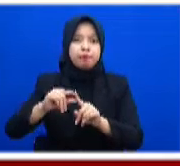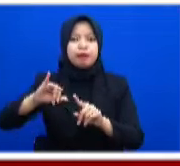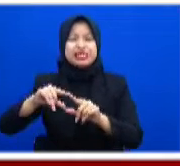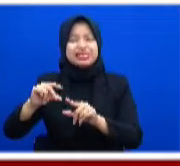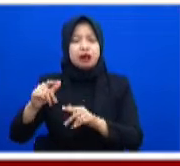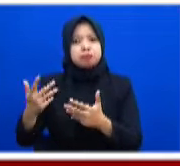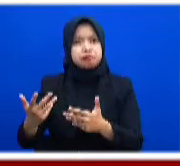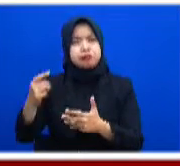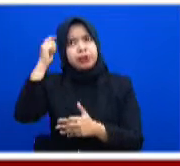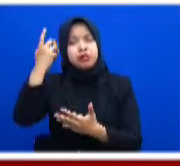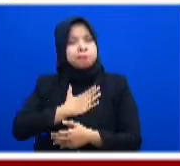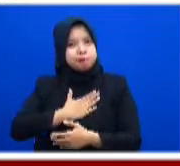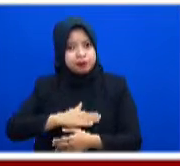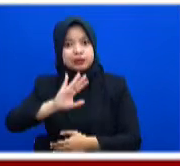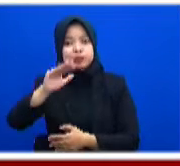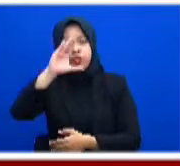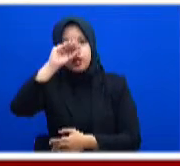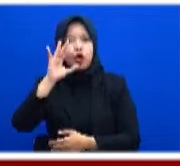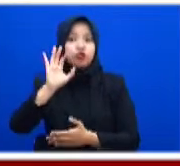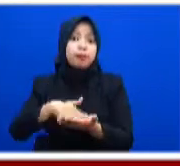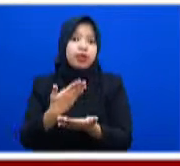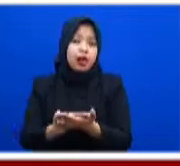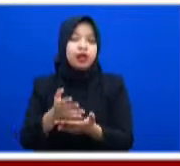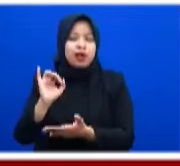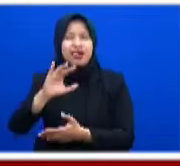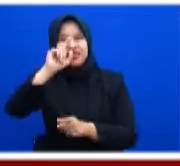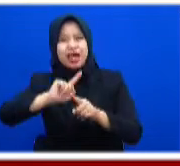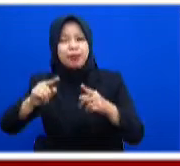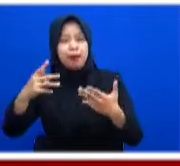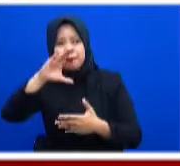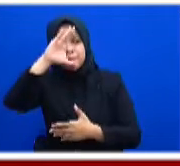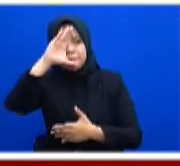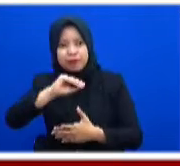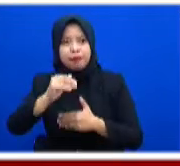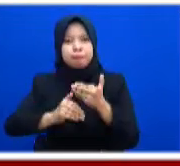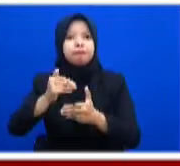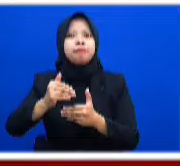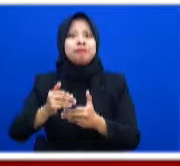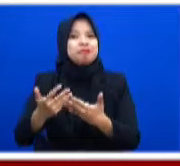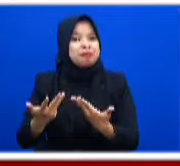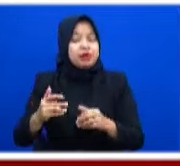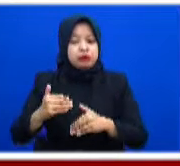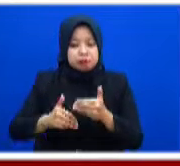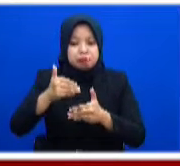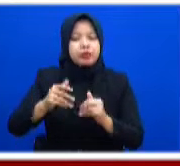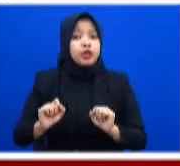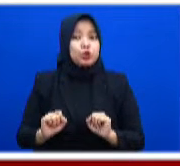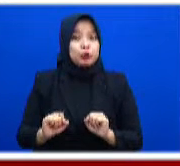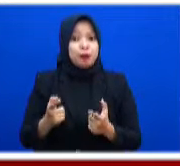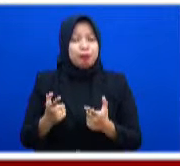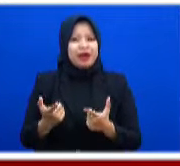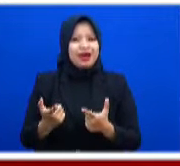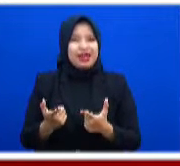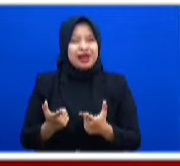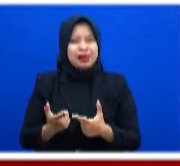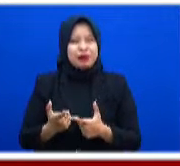hal yang pasti menyedihkan untuk kita semua, tapi di sisi yang lain kita juga harus paham bahwa namanya hidup, kita tidak bisa lepas dari ketidakpastian